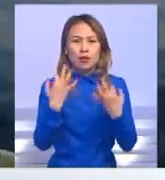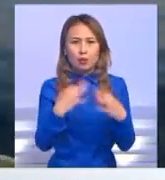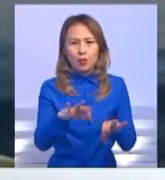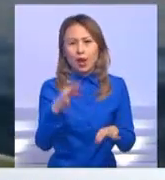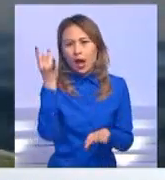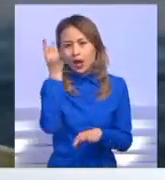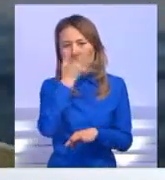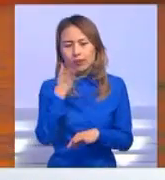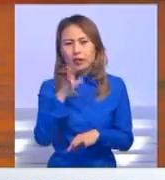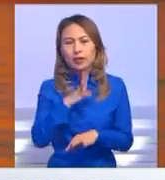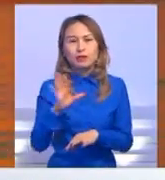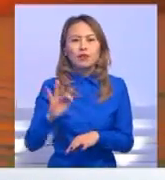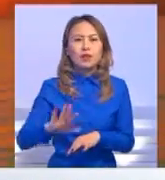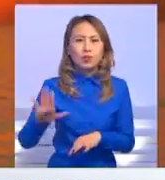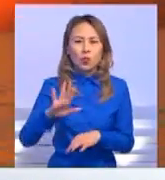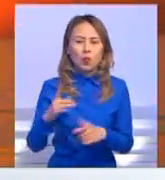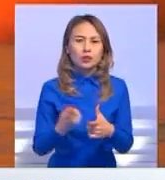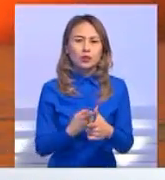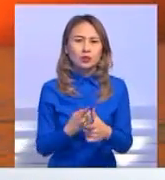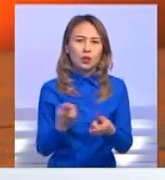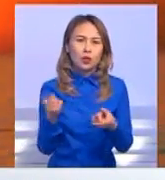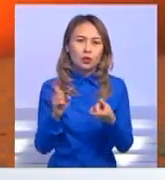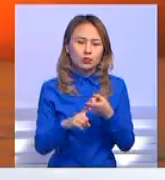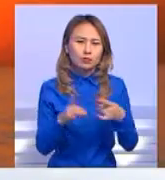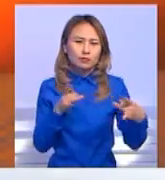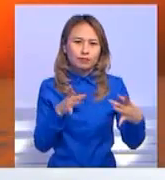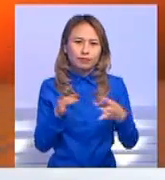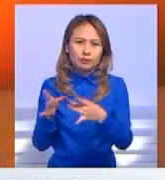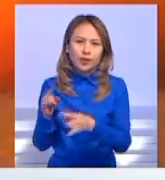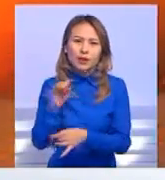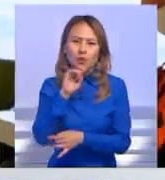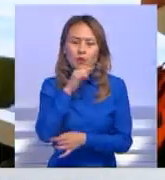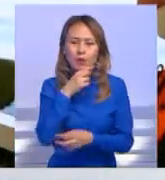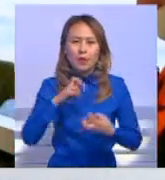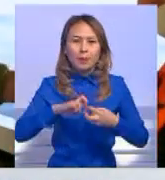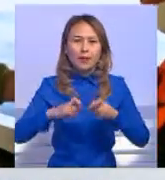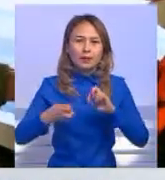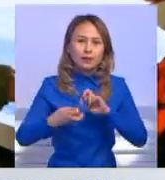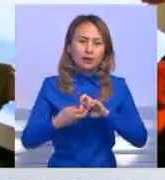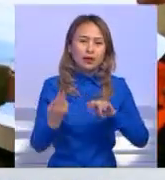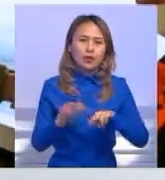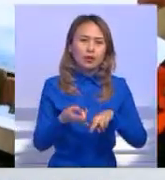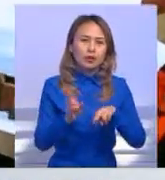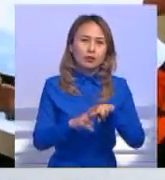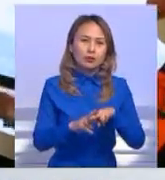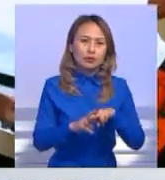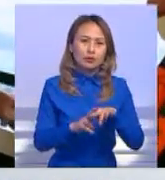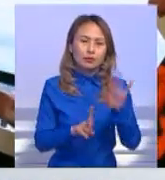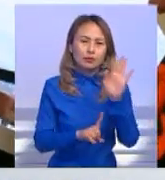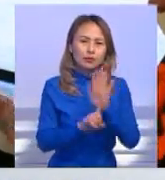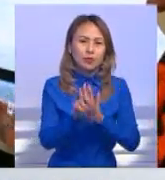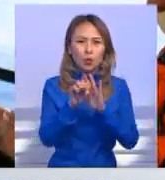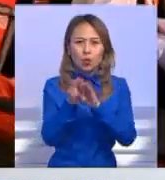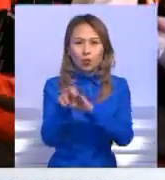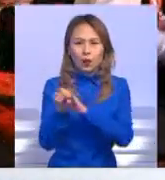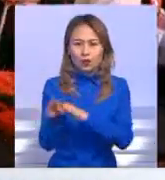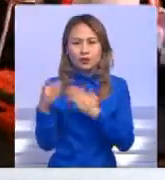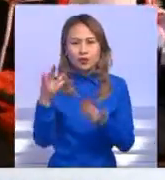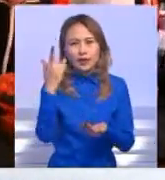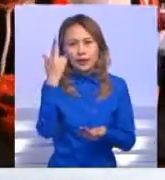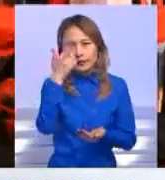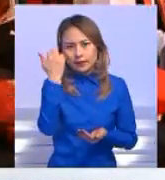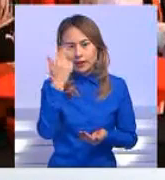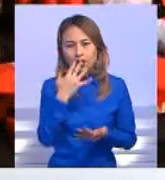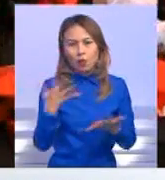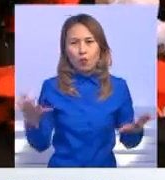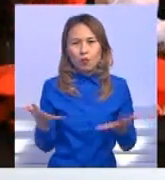опат болған. Ал Африка мен таяу шығыстағы қарулы қақтығыстар мен экономикалық мәселелердің қашқандарының көбі Италия